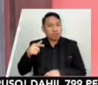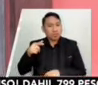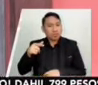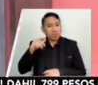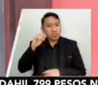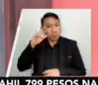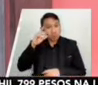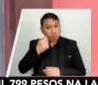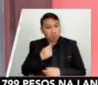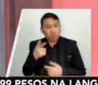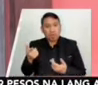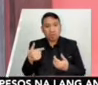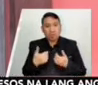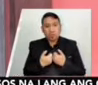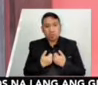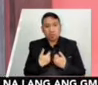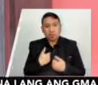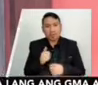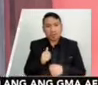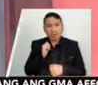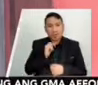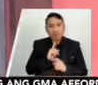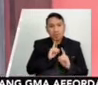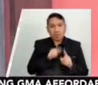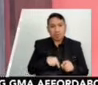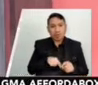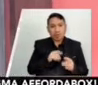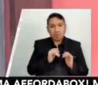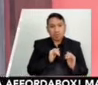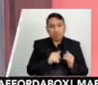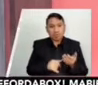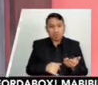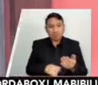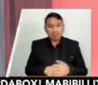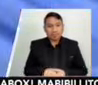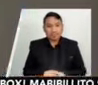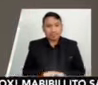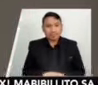magbigay ng pahayag ang suspect may unang balita si Ej